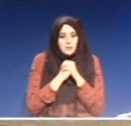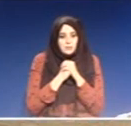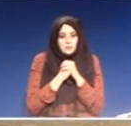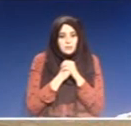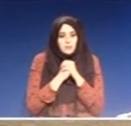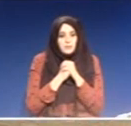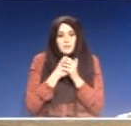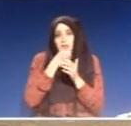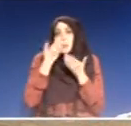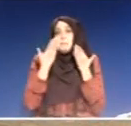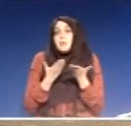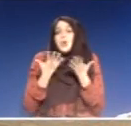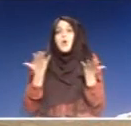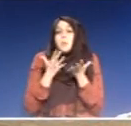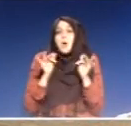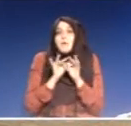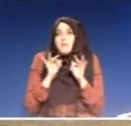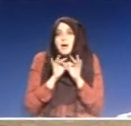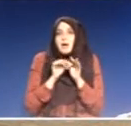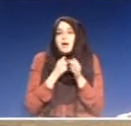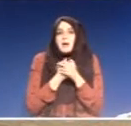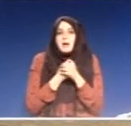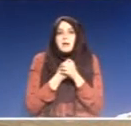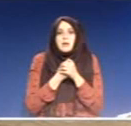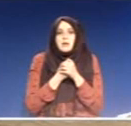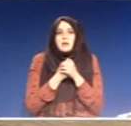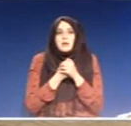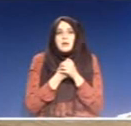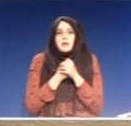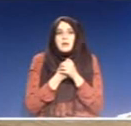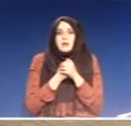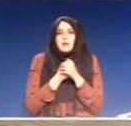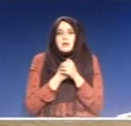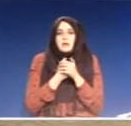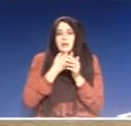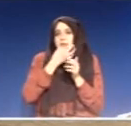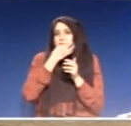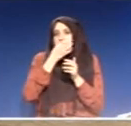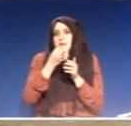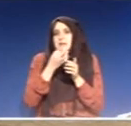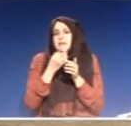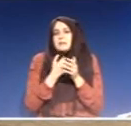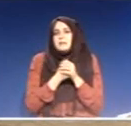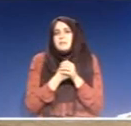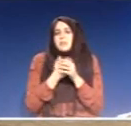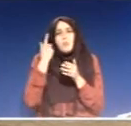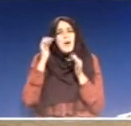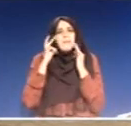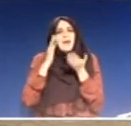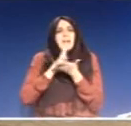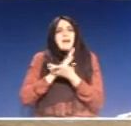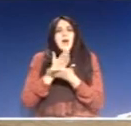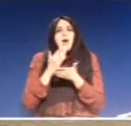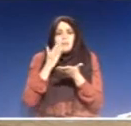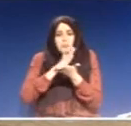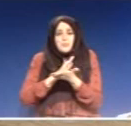الناس اللي يكون هو التاكيد انه هو ياك ثلاثه قرار الفرق انت مرتكي في قرار تيني